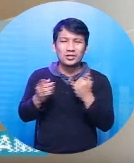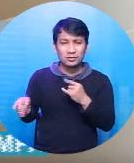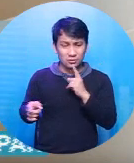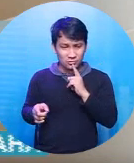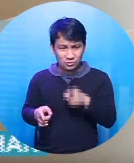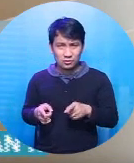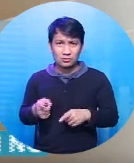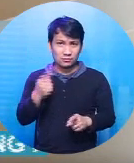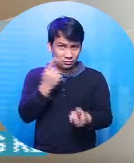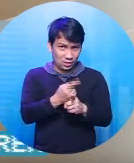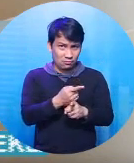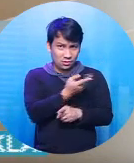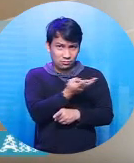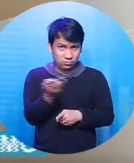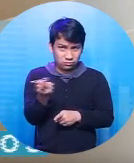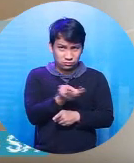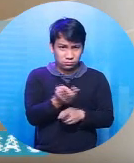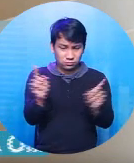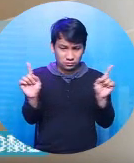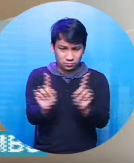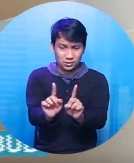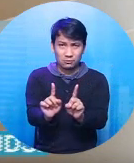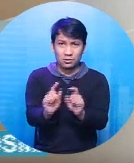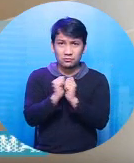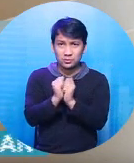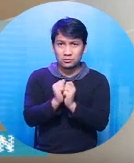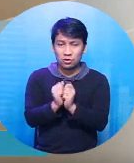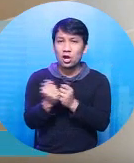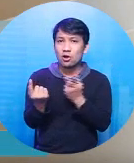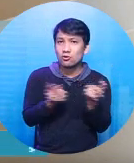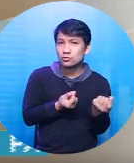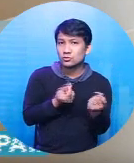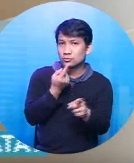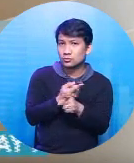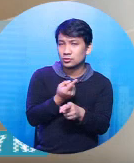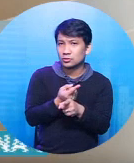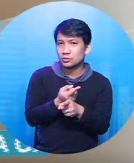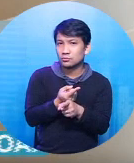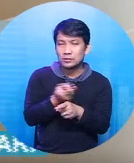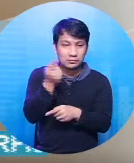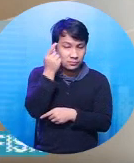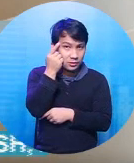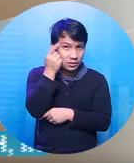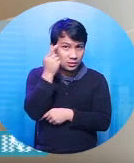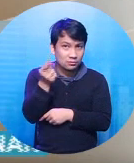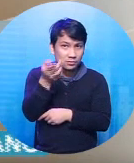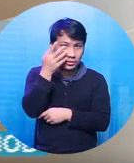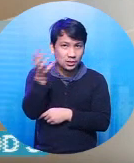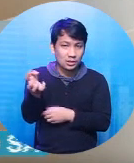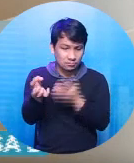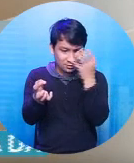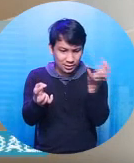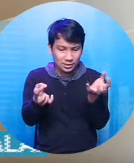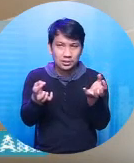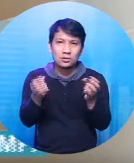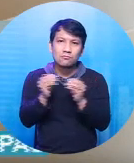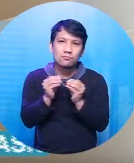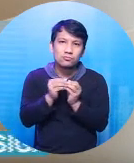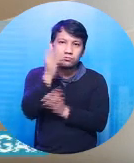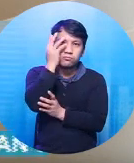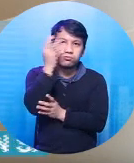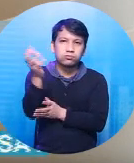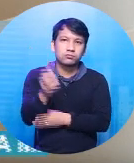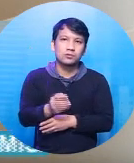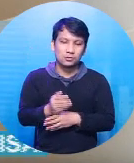tutusin, tama po ba? Pagsasamahin po ba? Anong gagawin natin? Pero kasi kung isipin nyo galit at galit, the more na